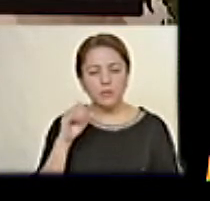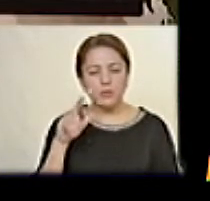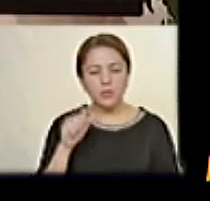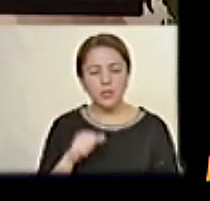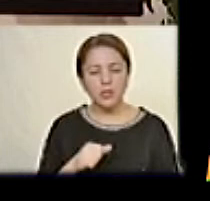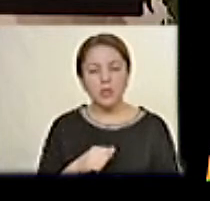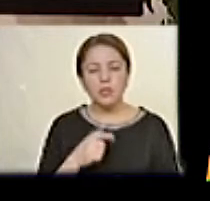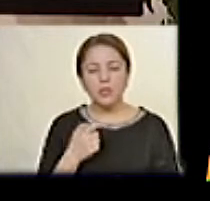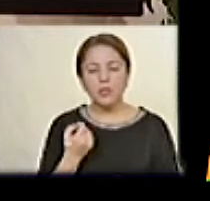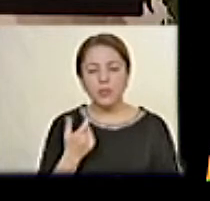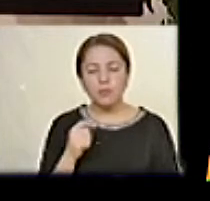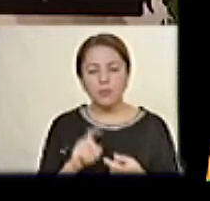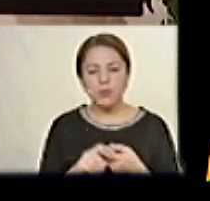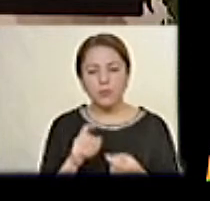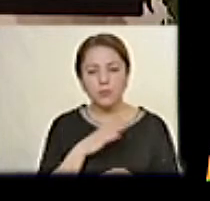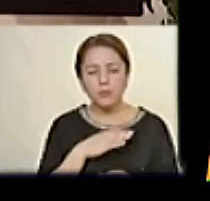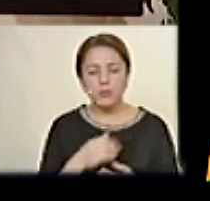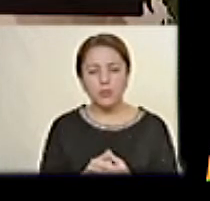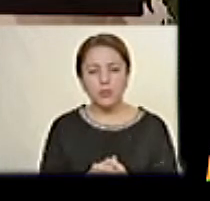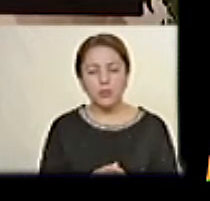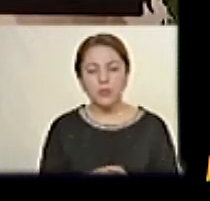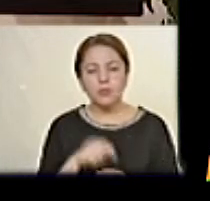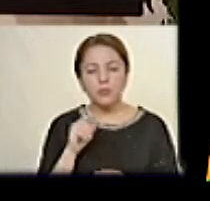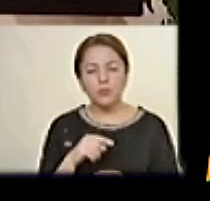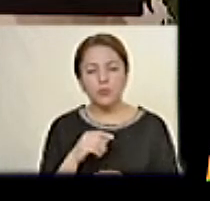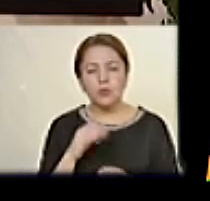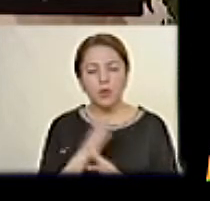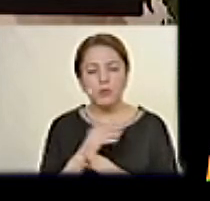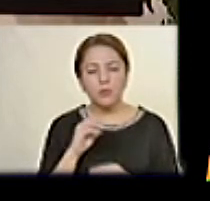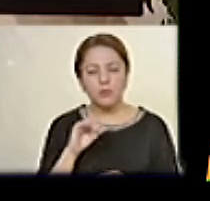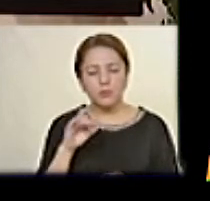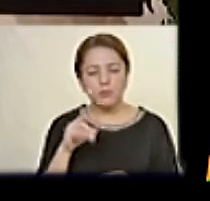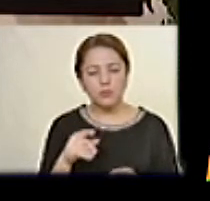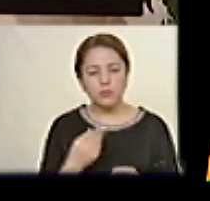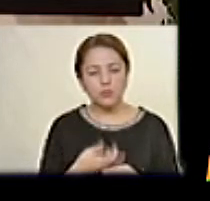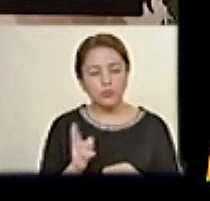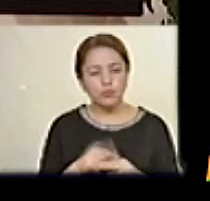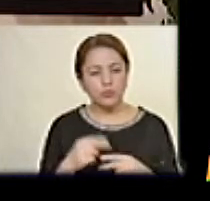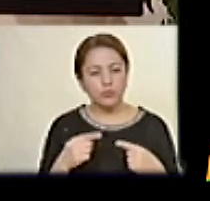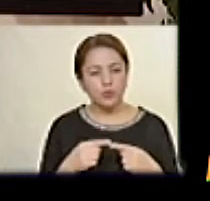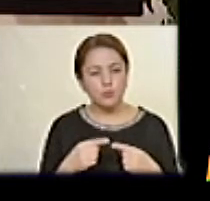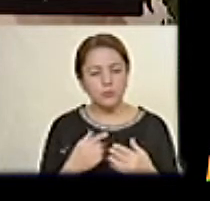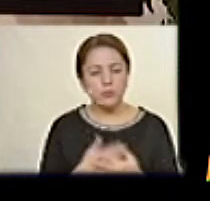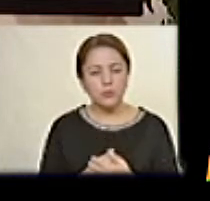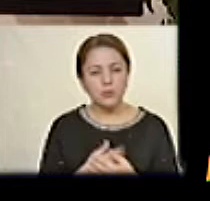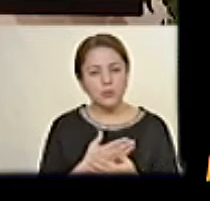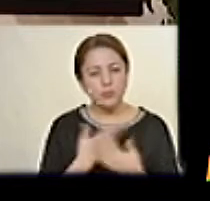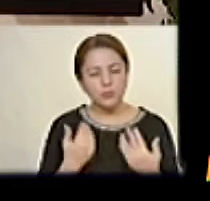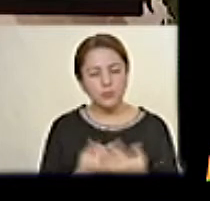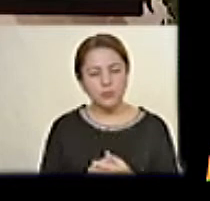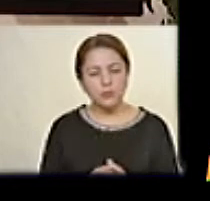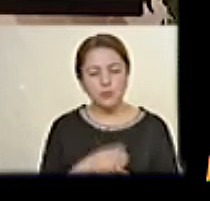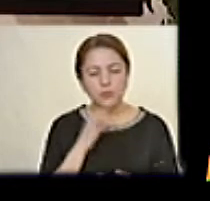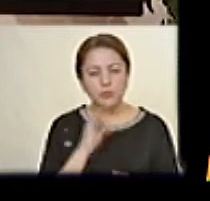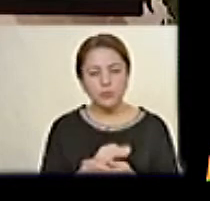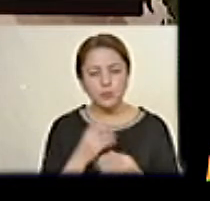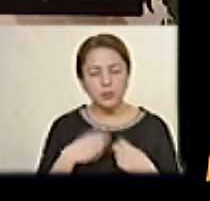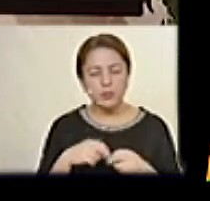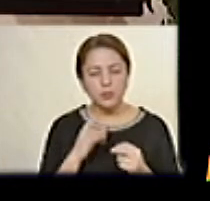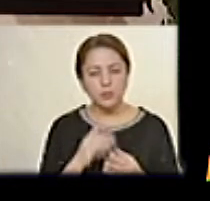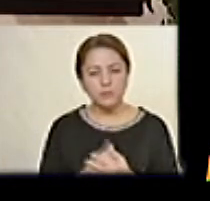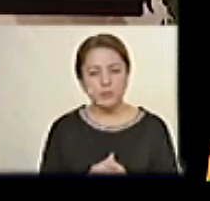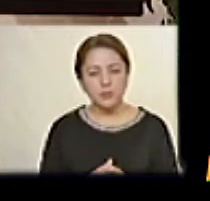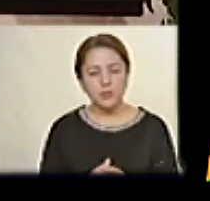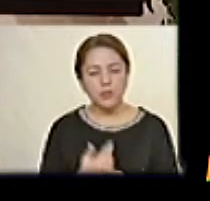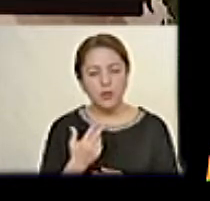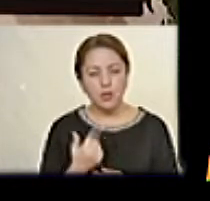turidir. Xo'sh, ushbu tarifimiz havo transporti uchun xosmi? Demak, javobingizni tekshiramiz.